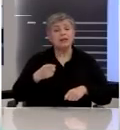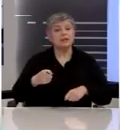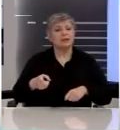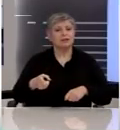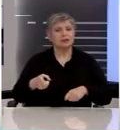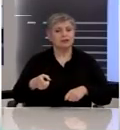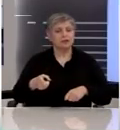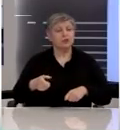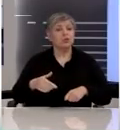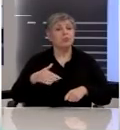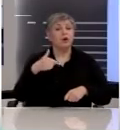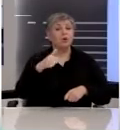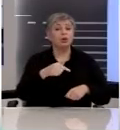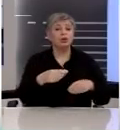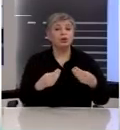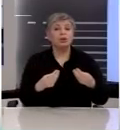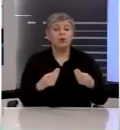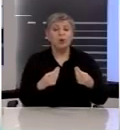ότι διάλεξε